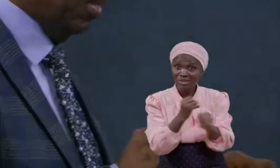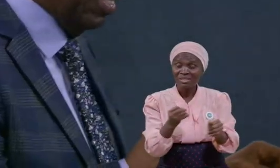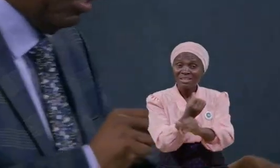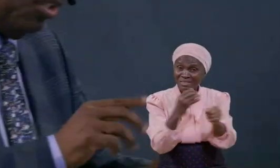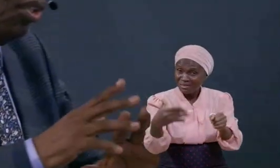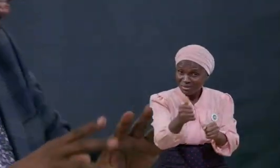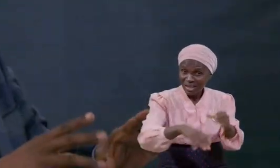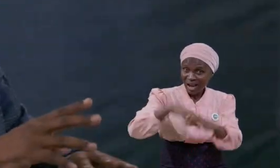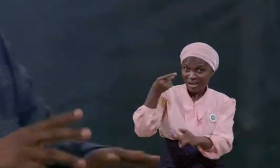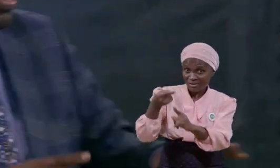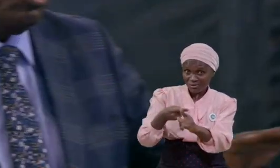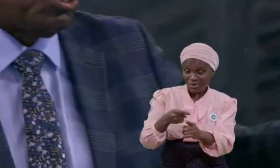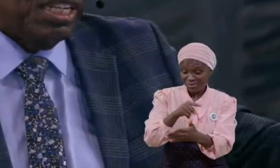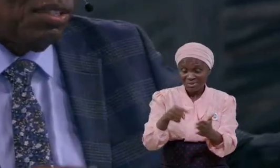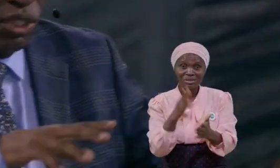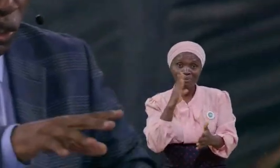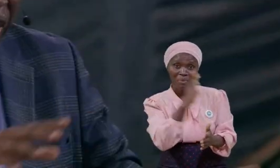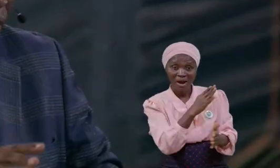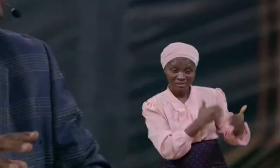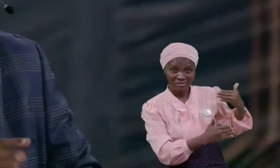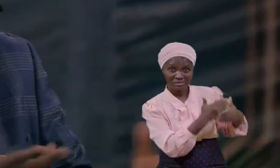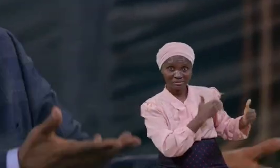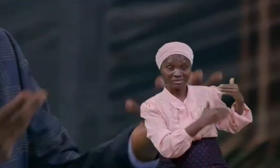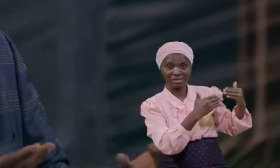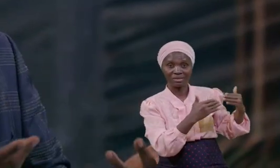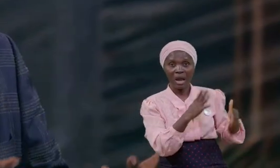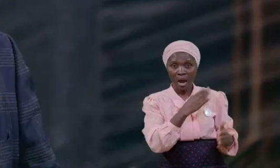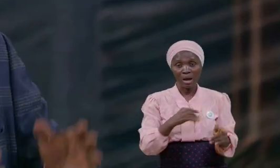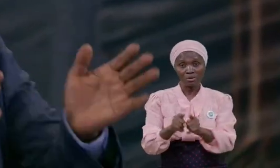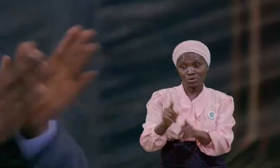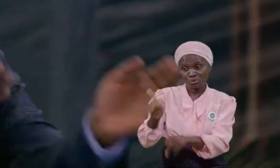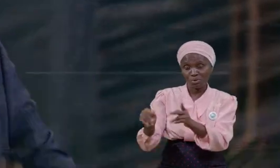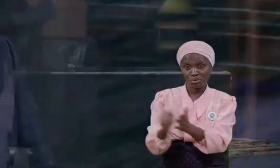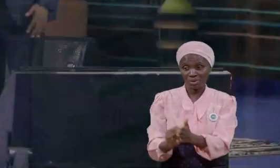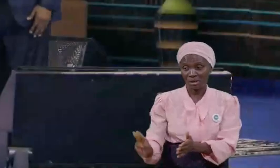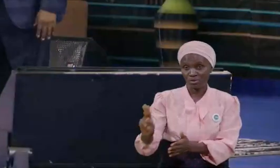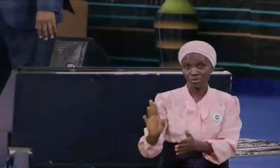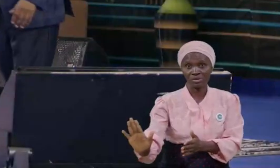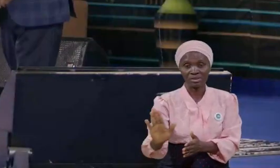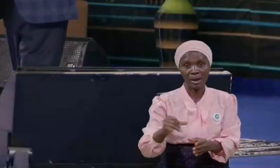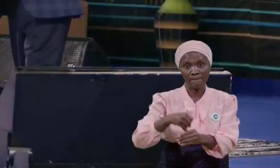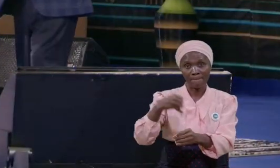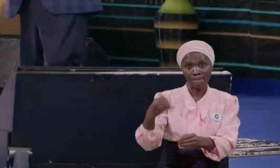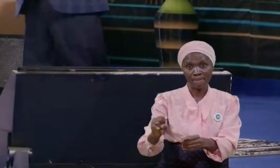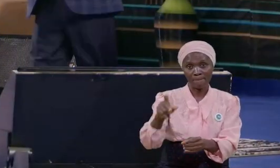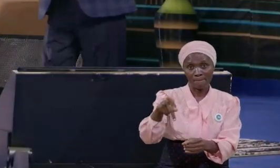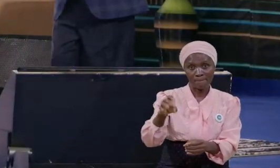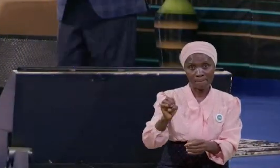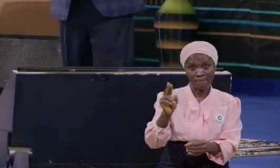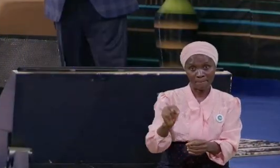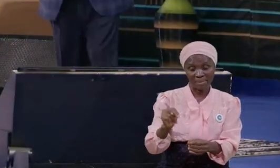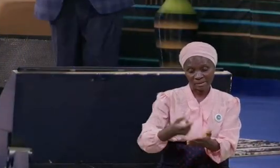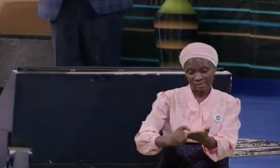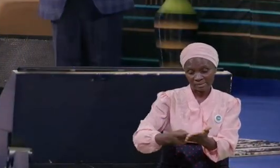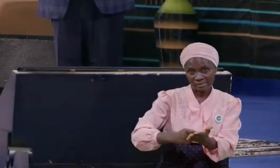groupe de gens qui utilisent leur bic pour changer, falsifier les reçus, pour voler l'argent. Génération perverse,